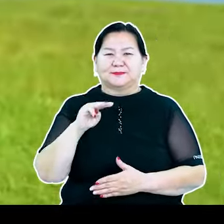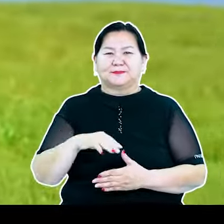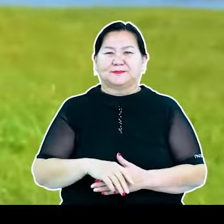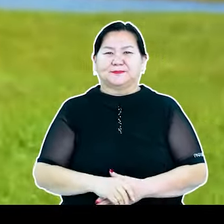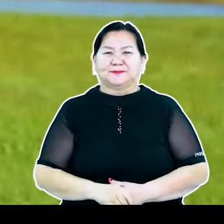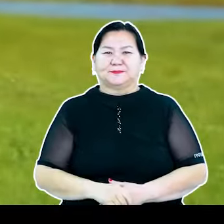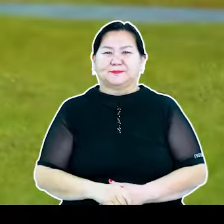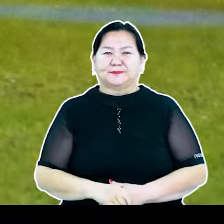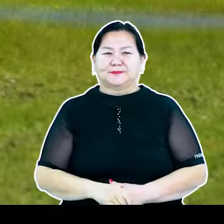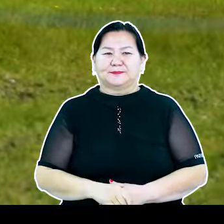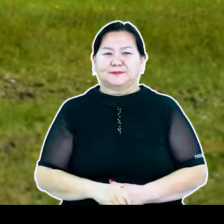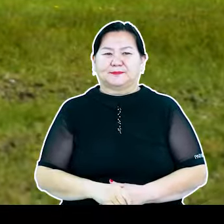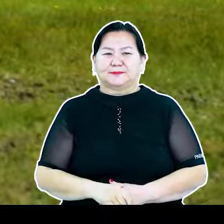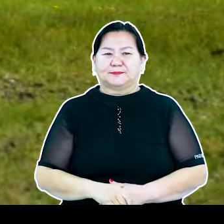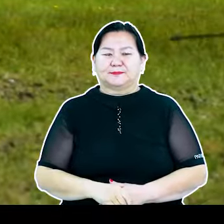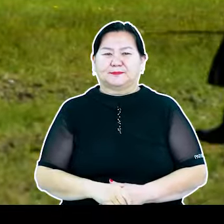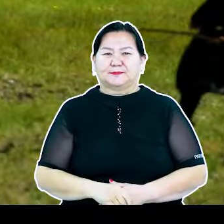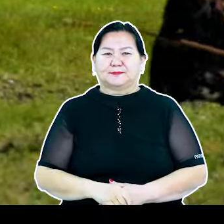Харин